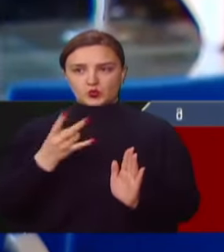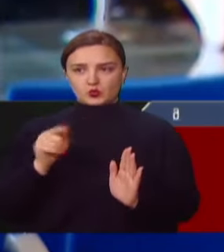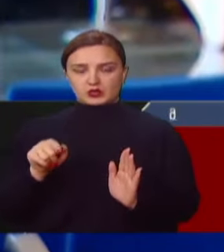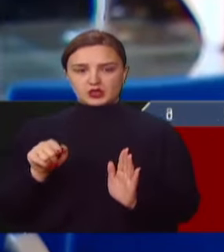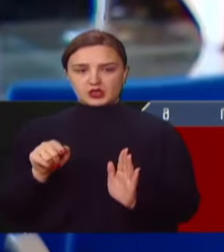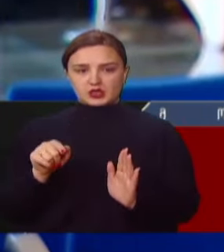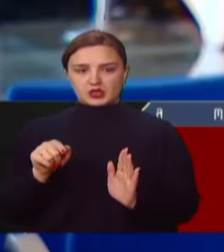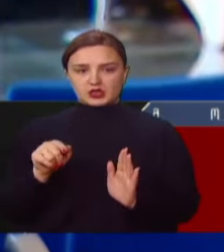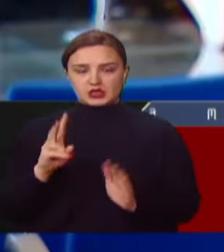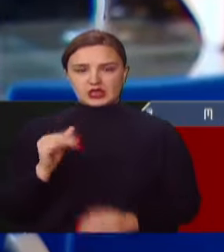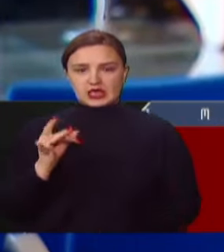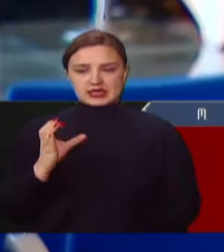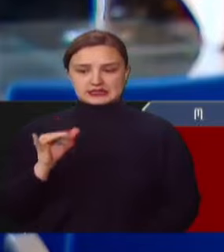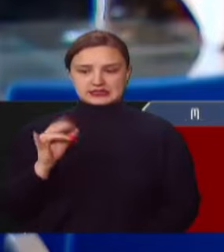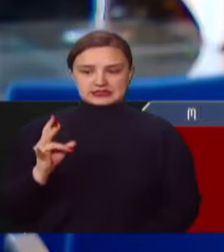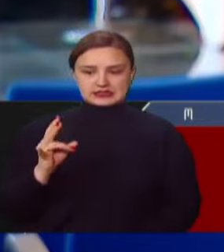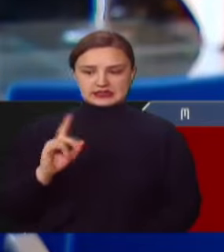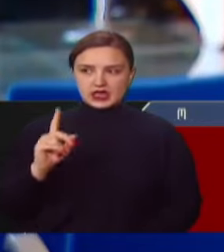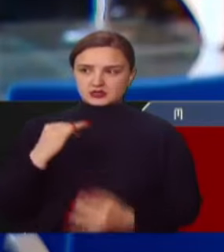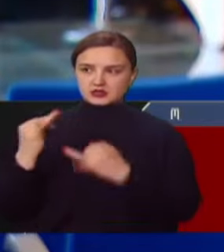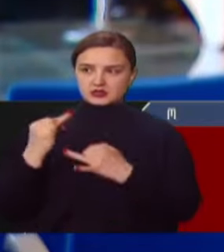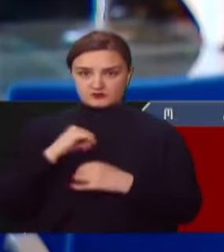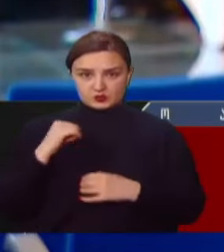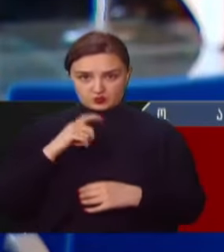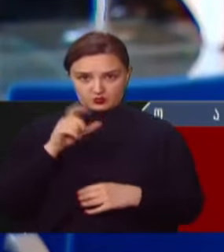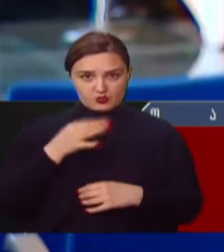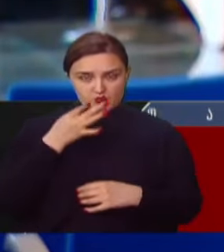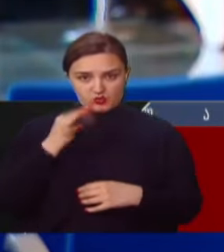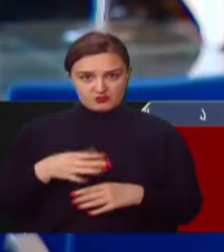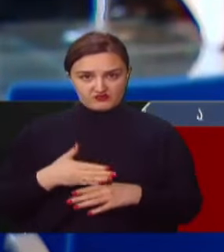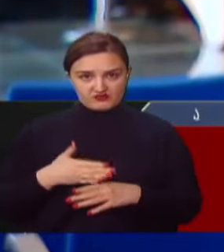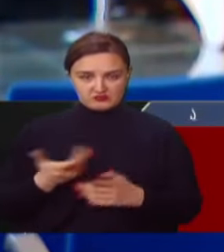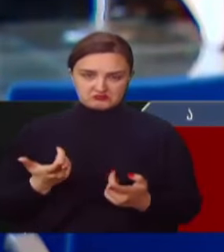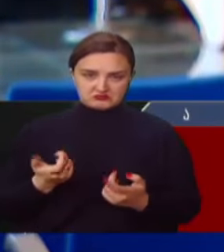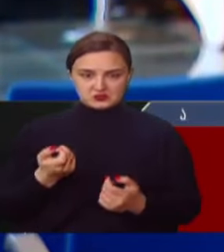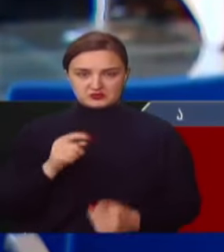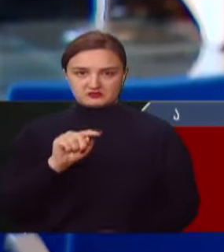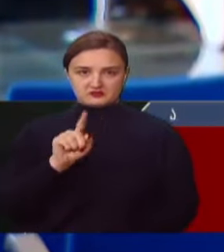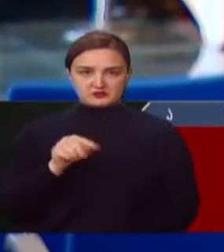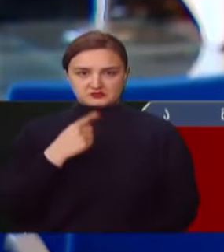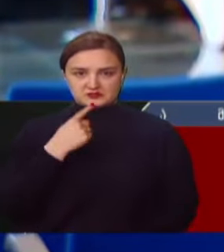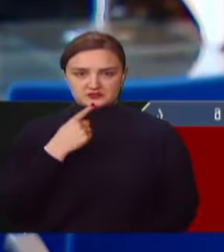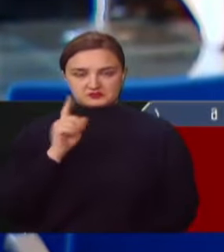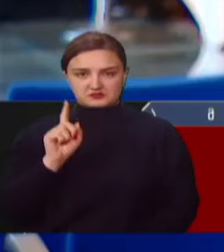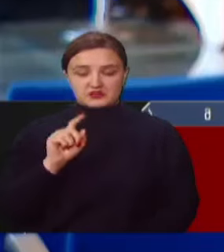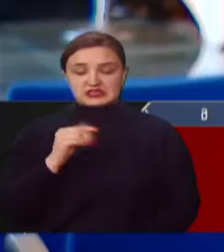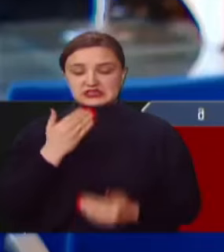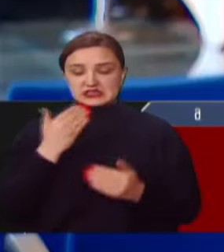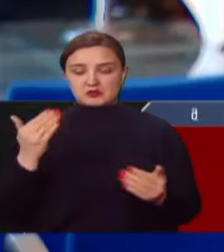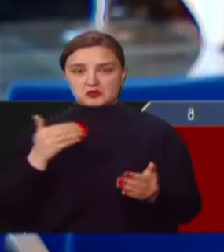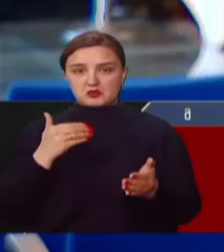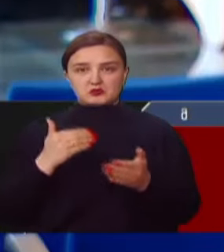ის კარასის ან რაზე კომპეტენციიდან გამომდინარე, ბუნებრივი ეს კითხვები არსებობს და საბოლოოდში მაინც მოდივართ იქამდე,